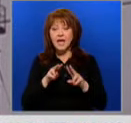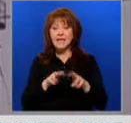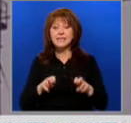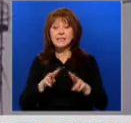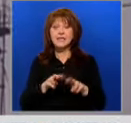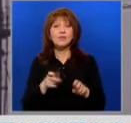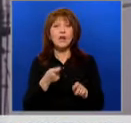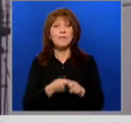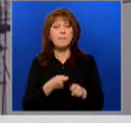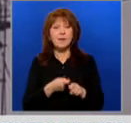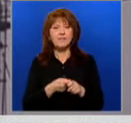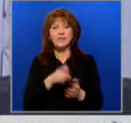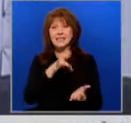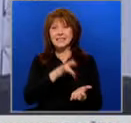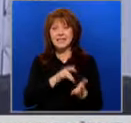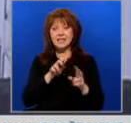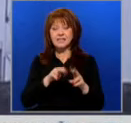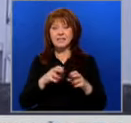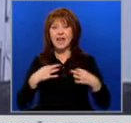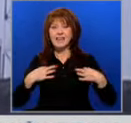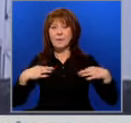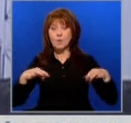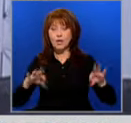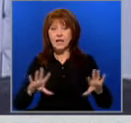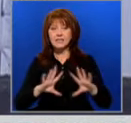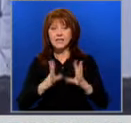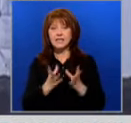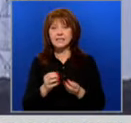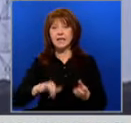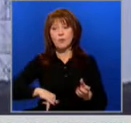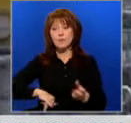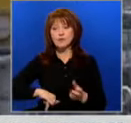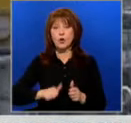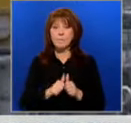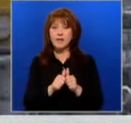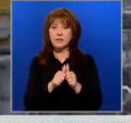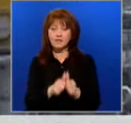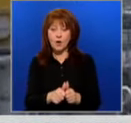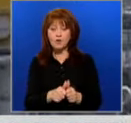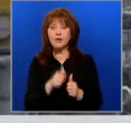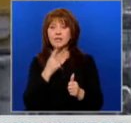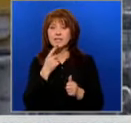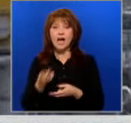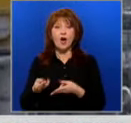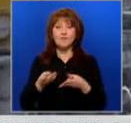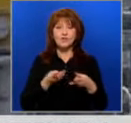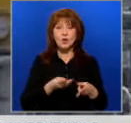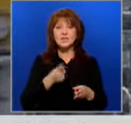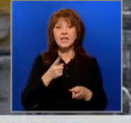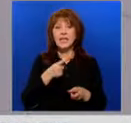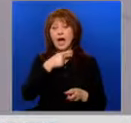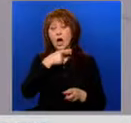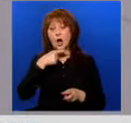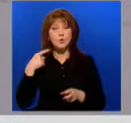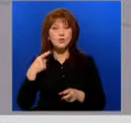Изследването, което е направено от Центъра за изследване на демокрацията заедно с международните му партньори, е по публични данни за вноса на руски суров петрол тип